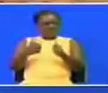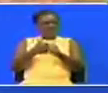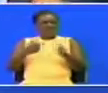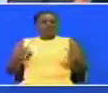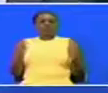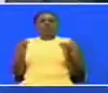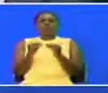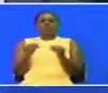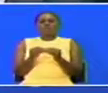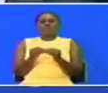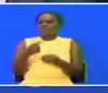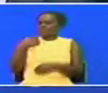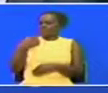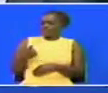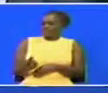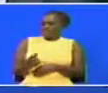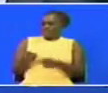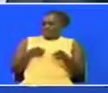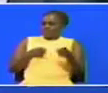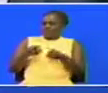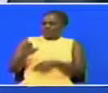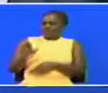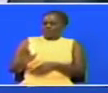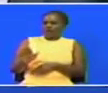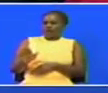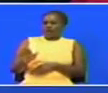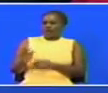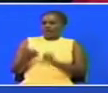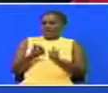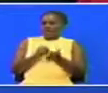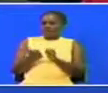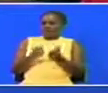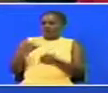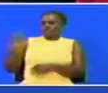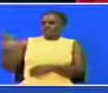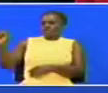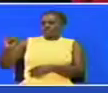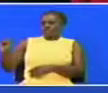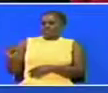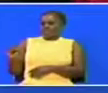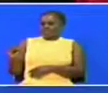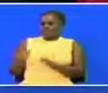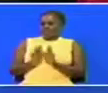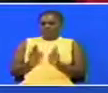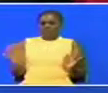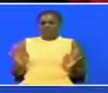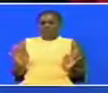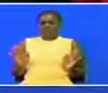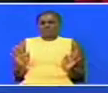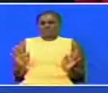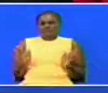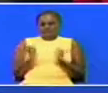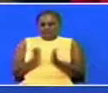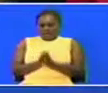kukutana nao, huku akisema kwamba safari yake ilikuwa ni ya wizara ya michezo kumwona Daktari Hassan Wario na mwenyekiti wa kamati